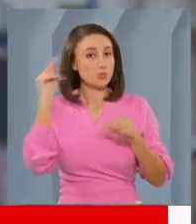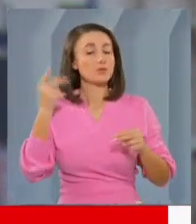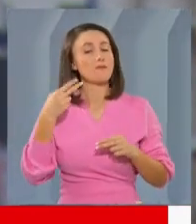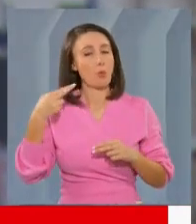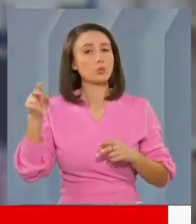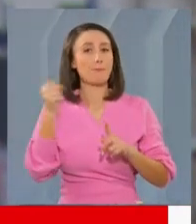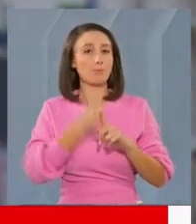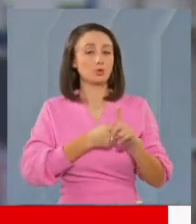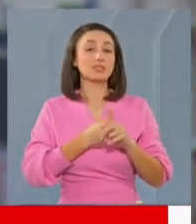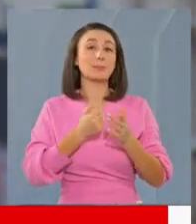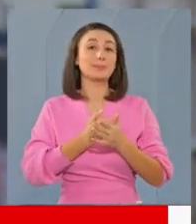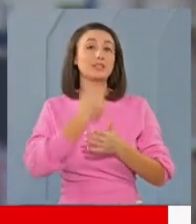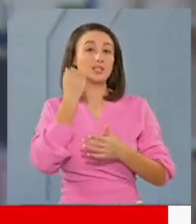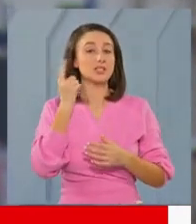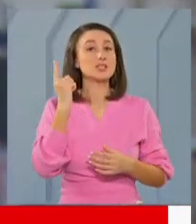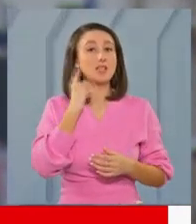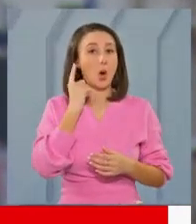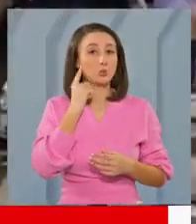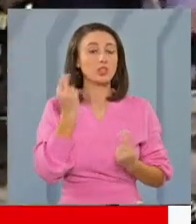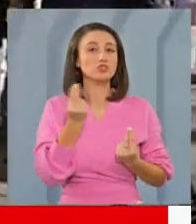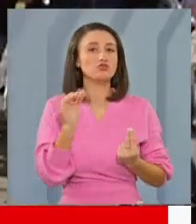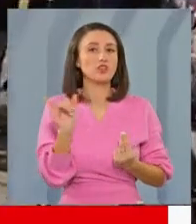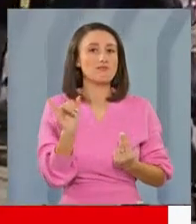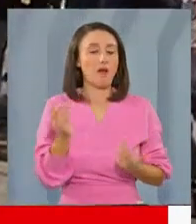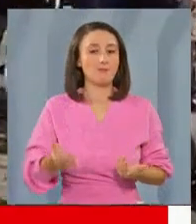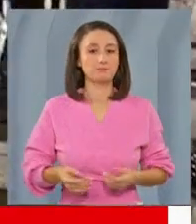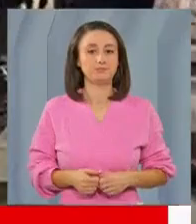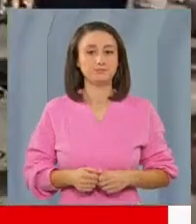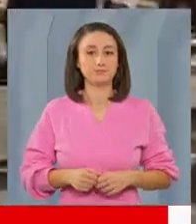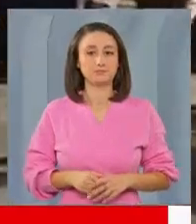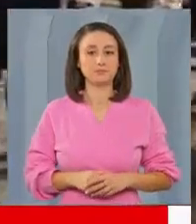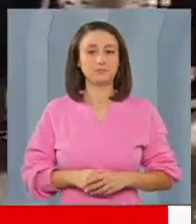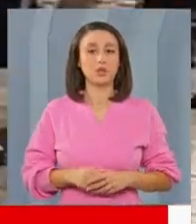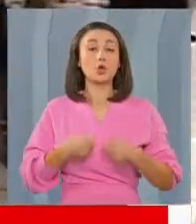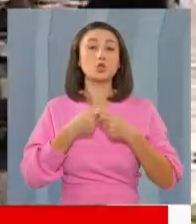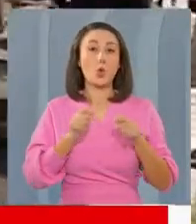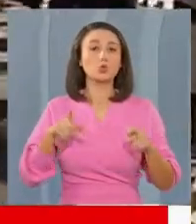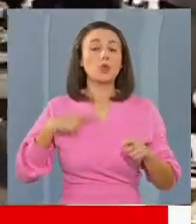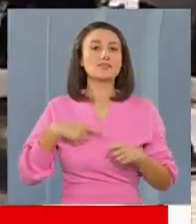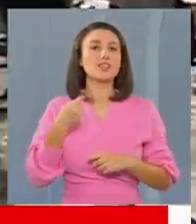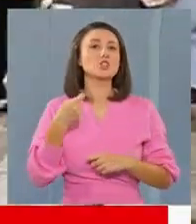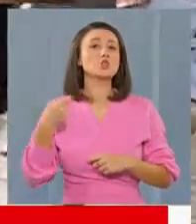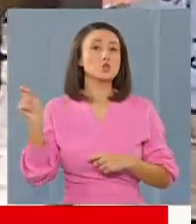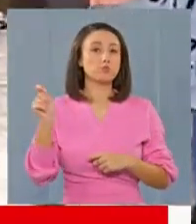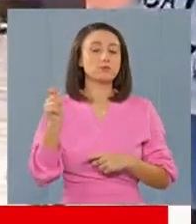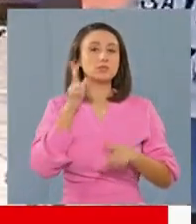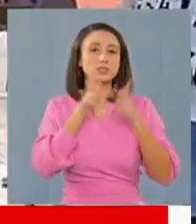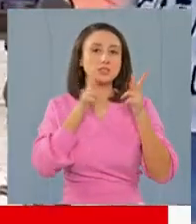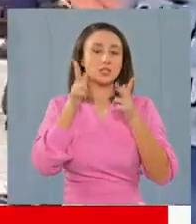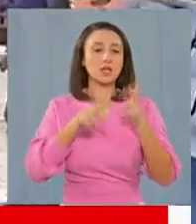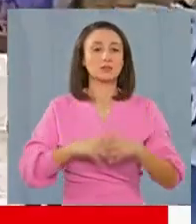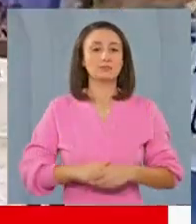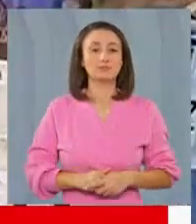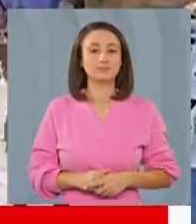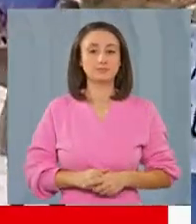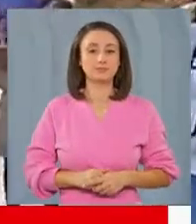continua protestele până când se vor face auziți. Totul e prea scump! Totul e prea scump! Totul e